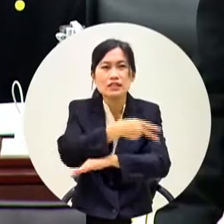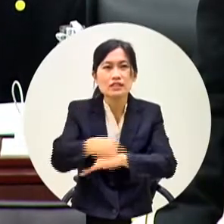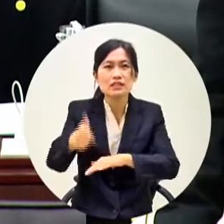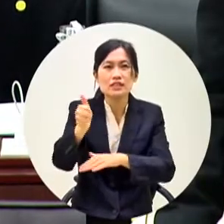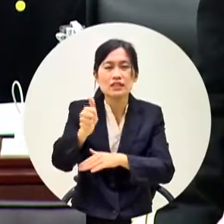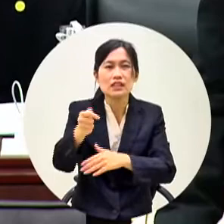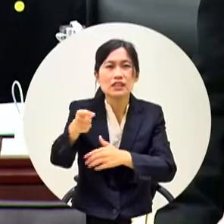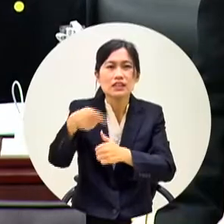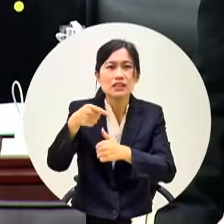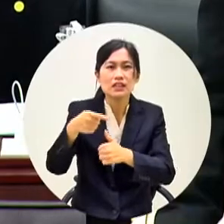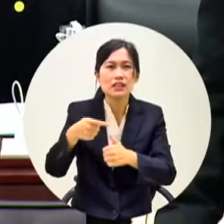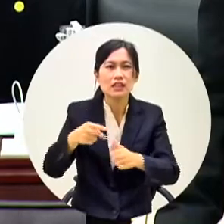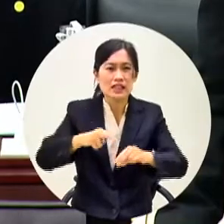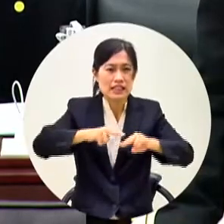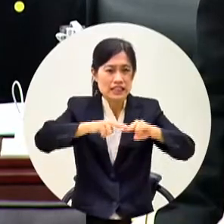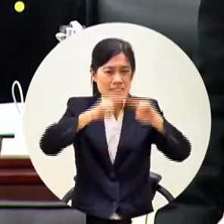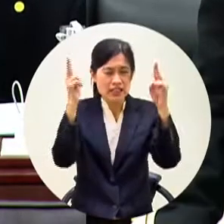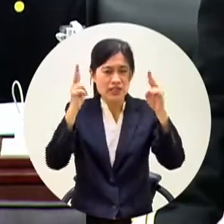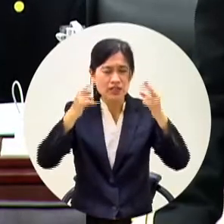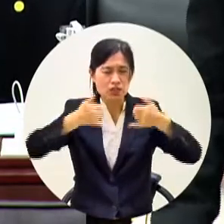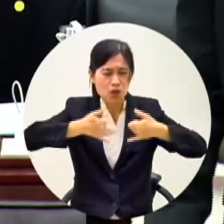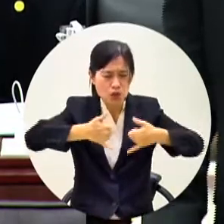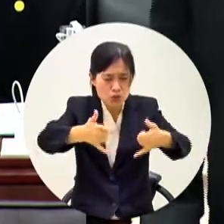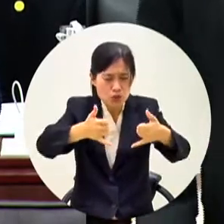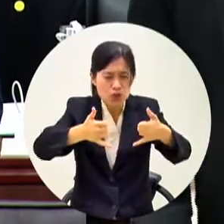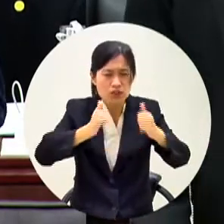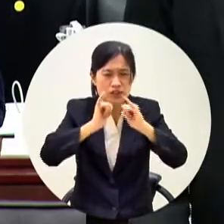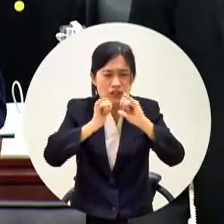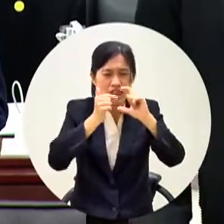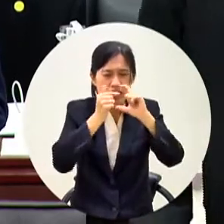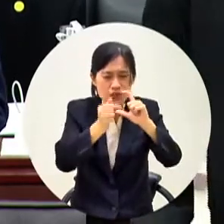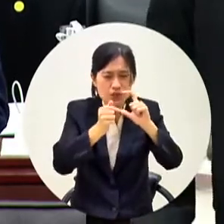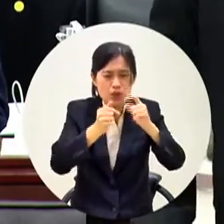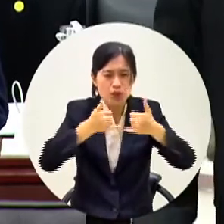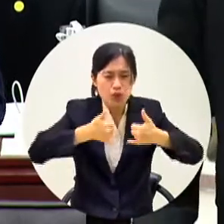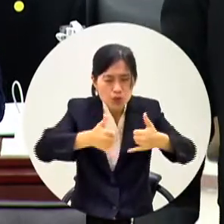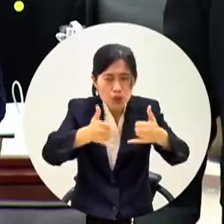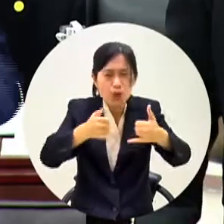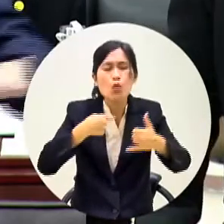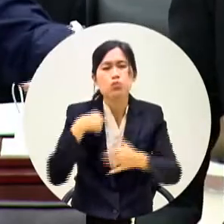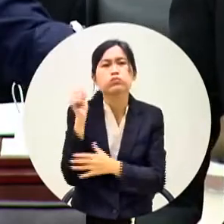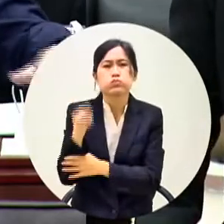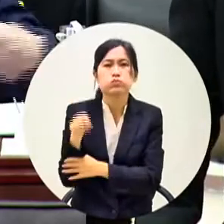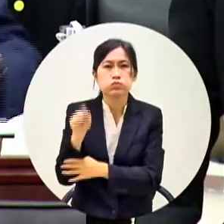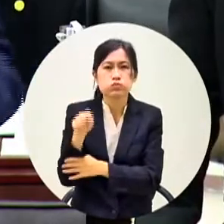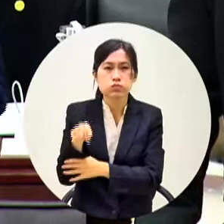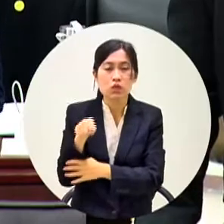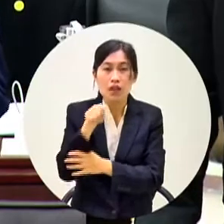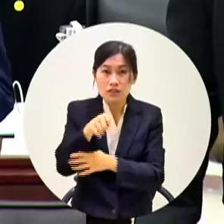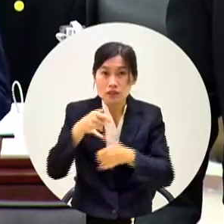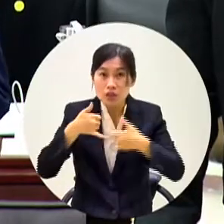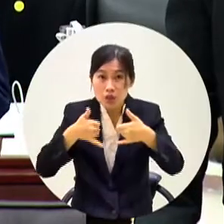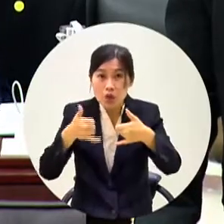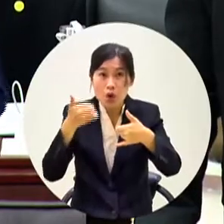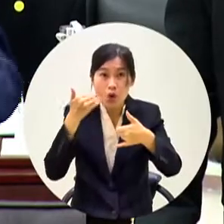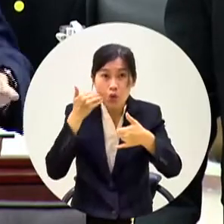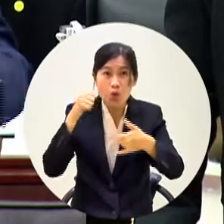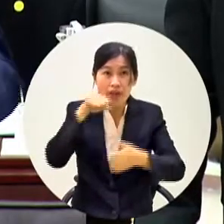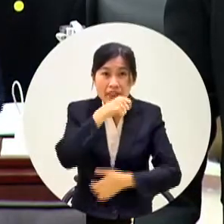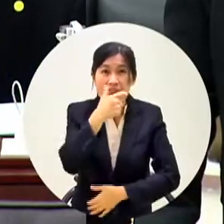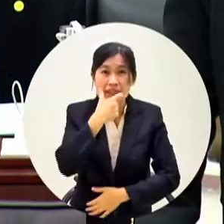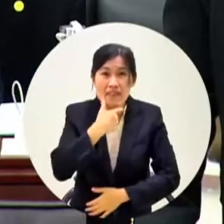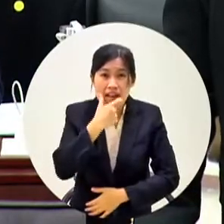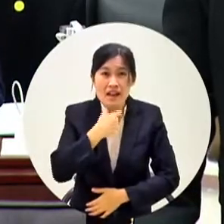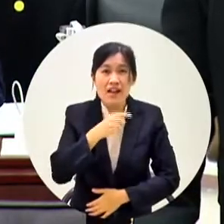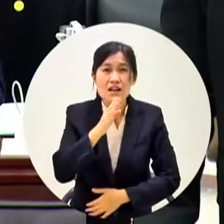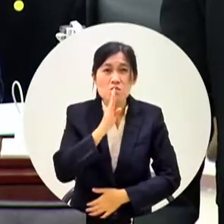喔。开放型的社区道路吼、喔，我直接会当甲咱江议员带的吼。当然这条路呐，假使讲是大同的吼，也、喔、是其他